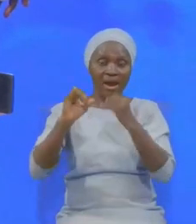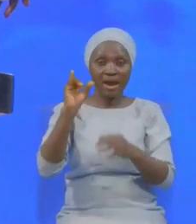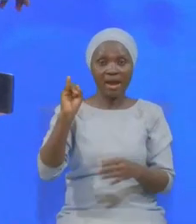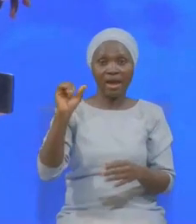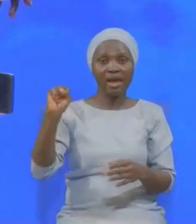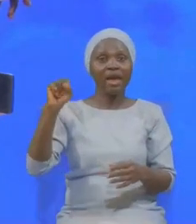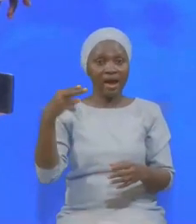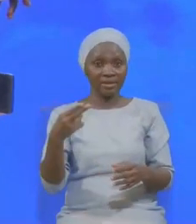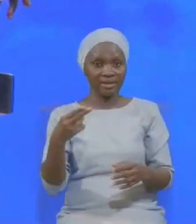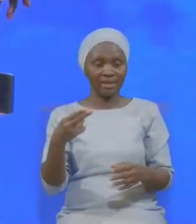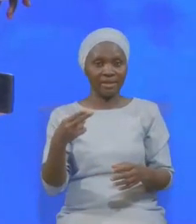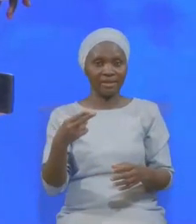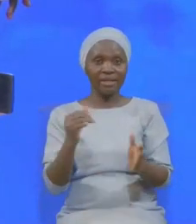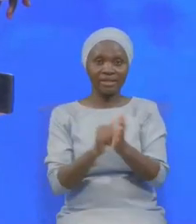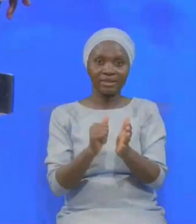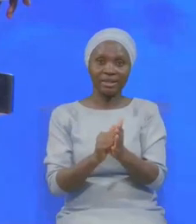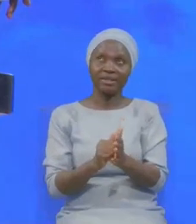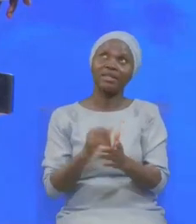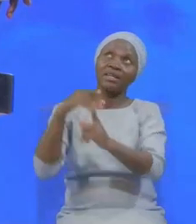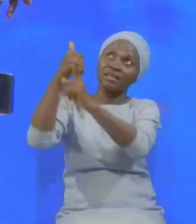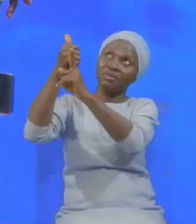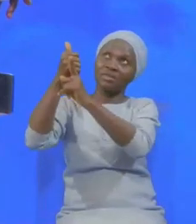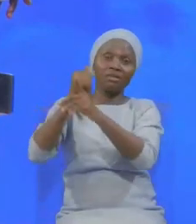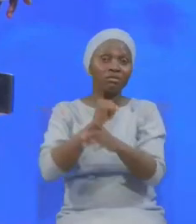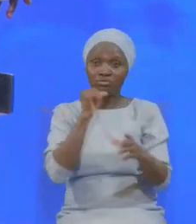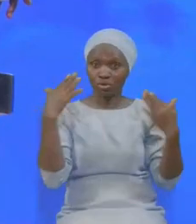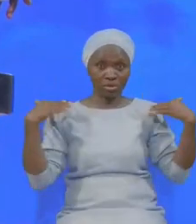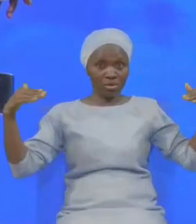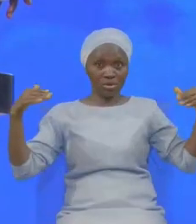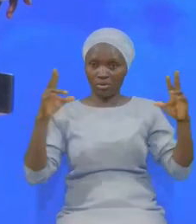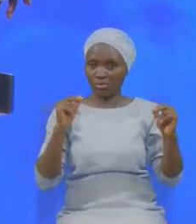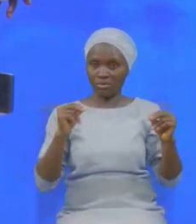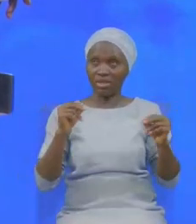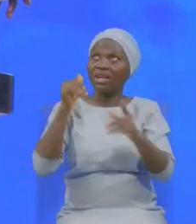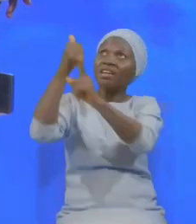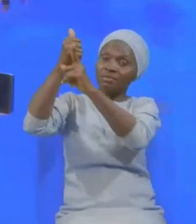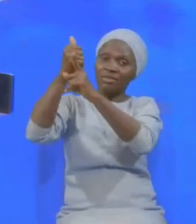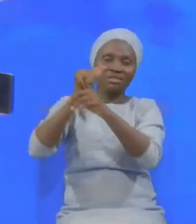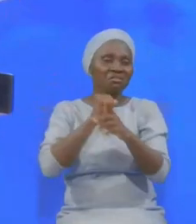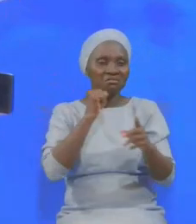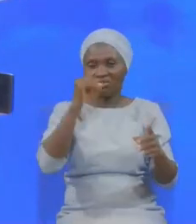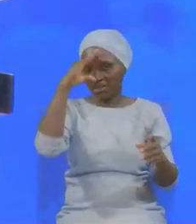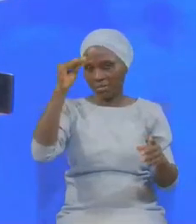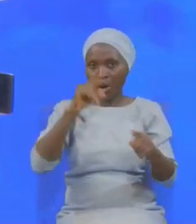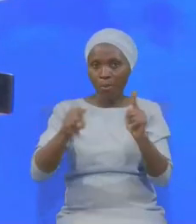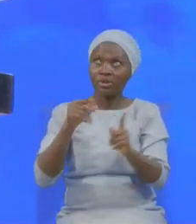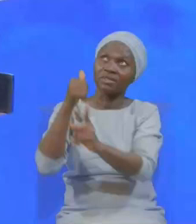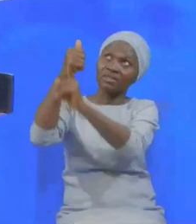un ange, il a pris par un homme, il a pris nos infirmités.